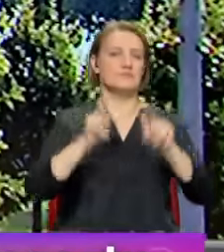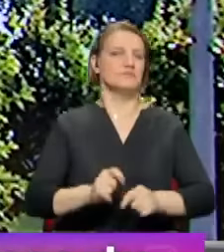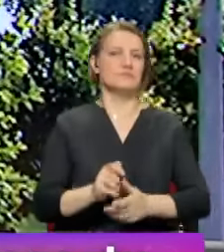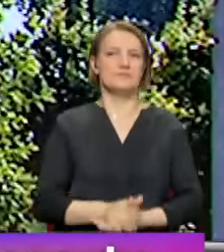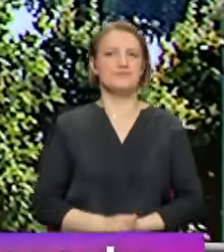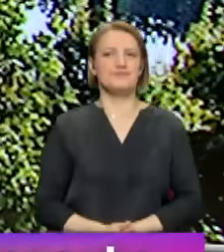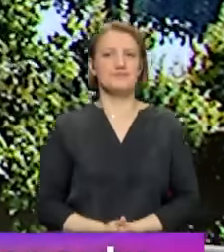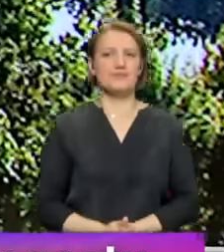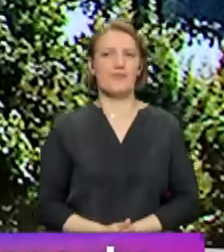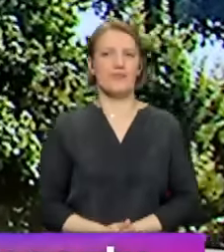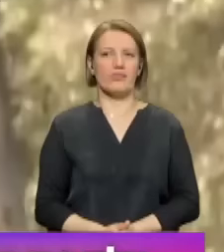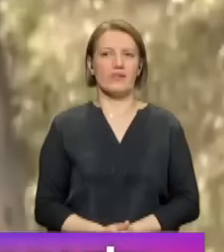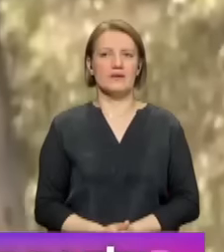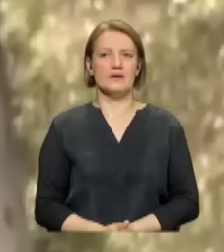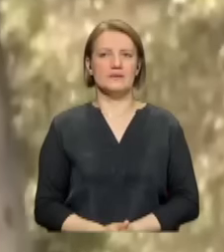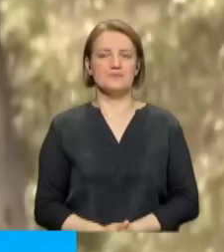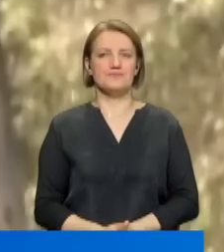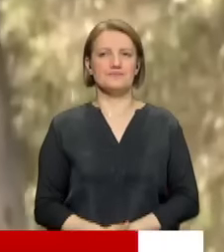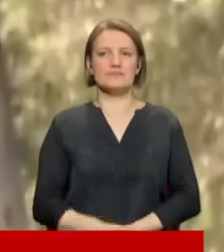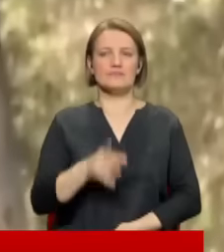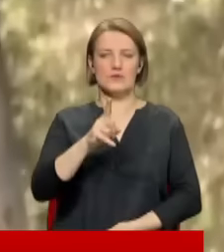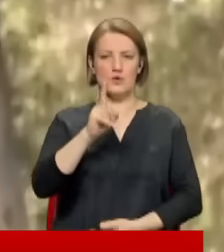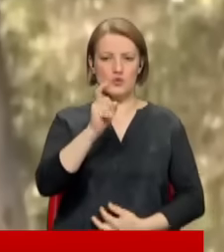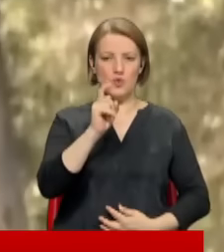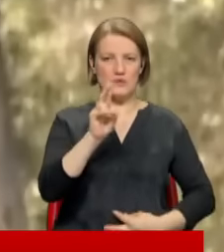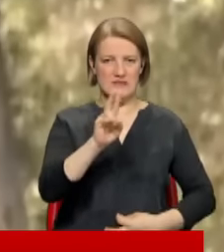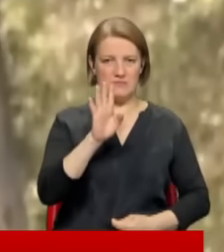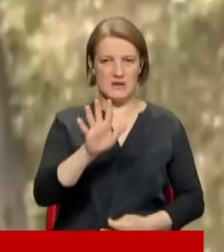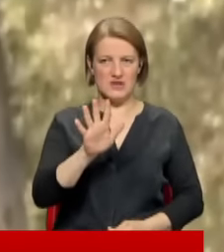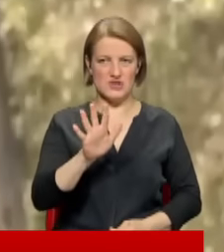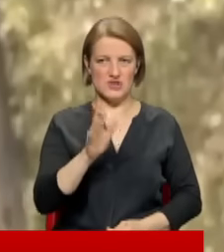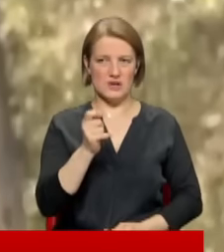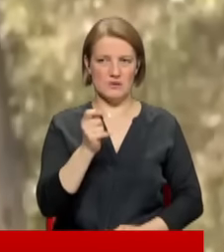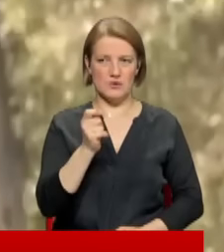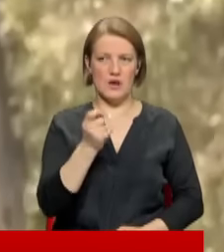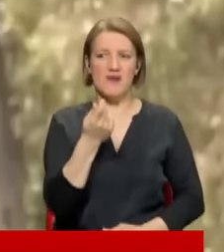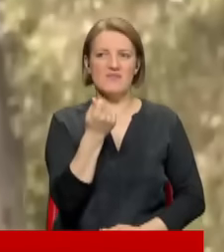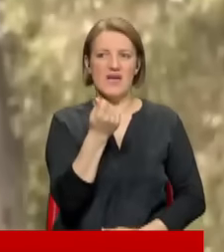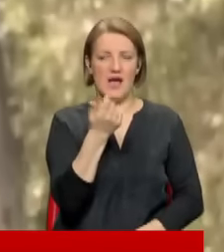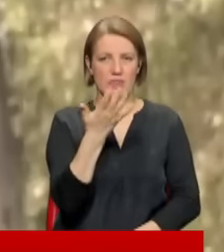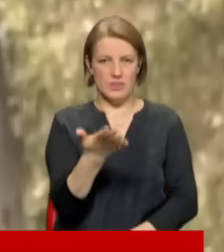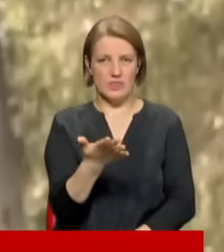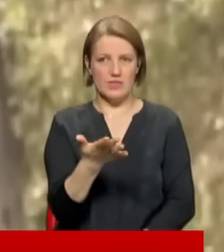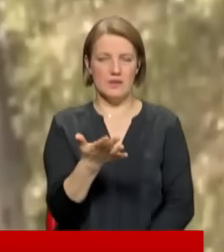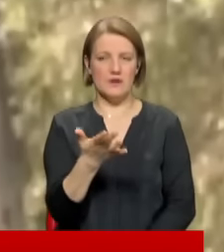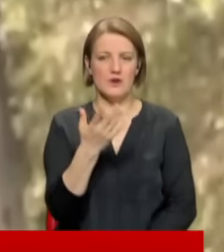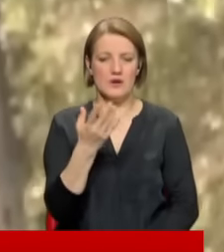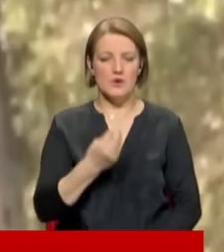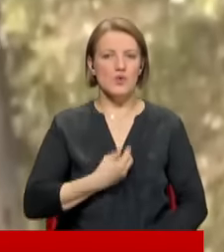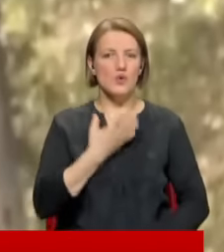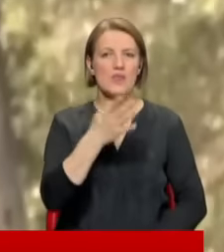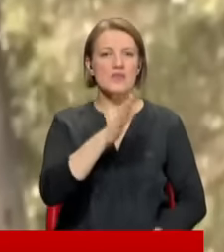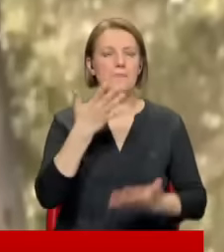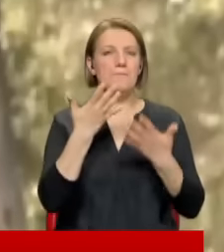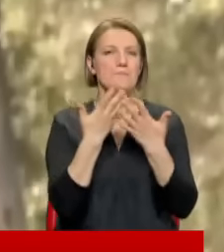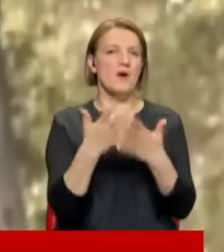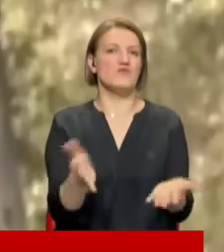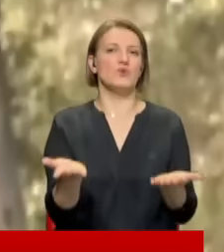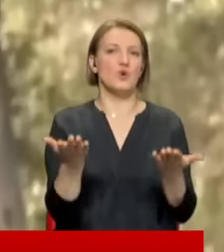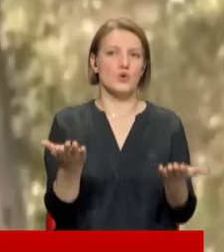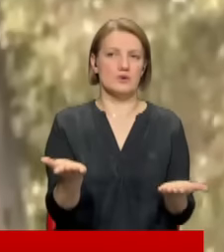Partisi. Bu 9 lira 25 kuruşluk fiyat üreticiyi perişan